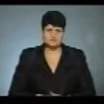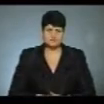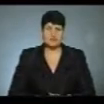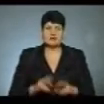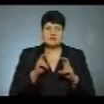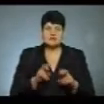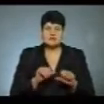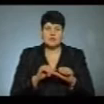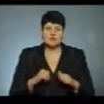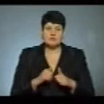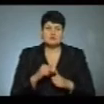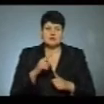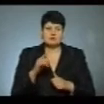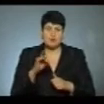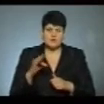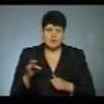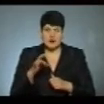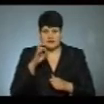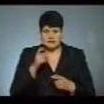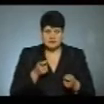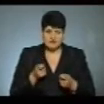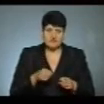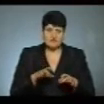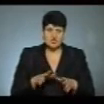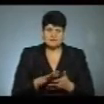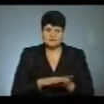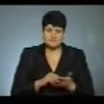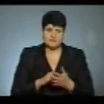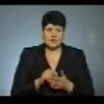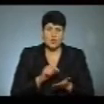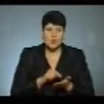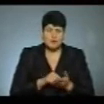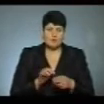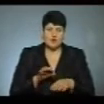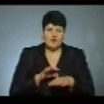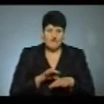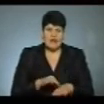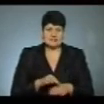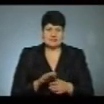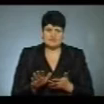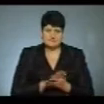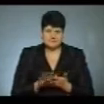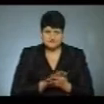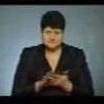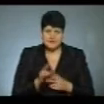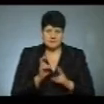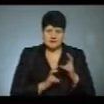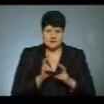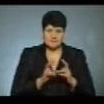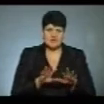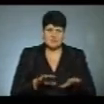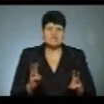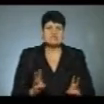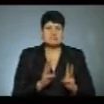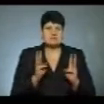засіданні комісії Зборівської райдержадміністрації вирішили утилізувати курей, провести дезінфекцію на підприємстві та на місці спалення курей,